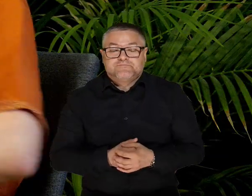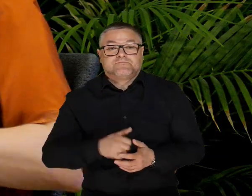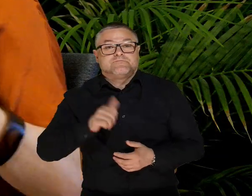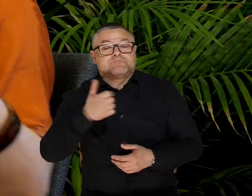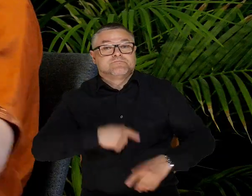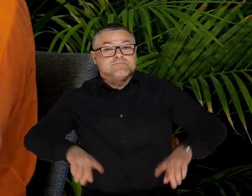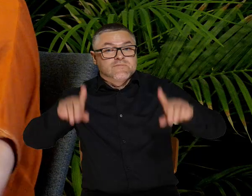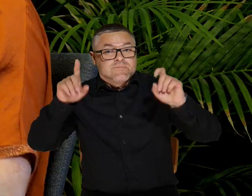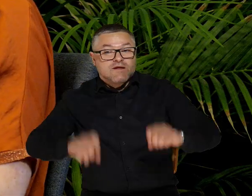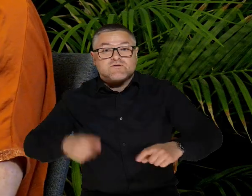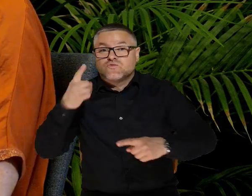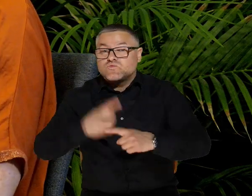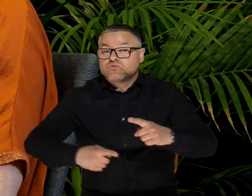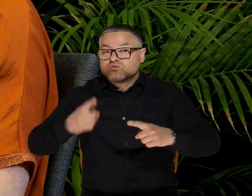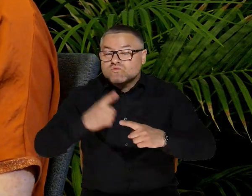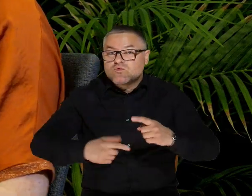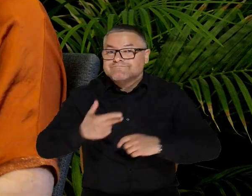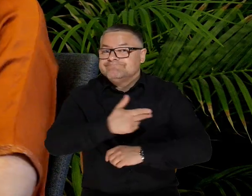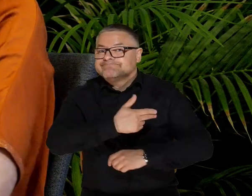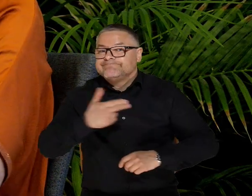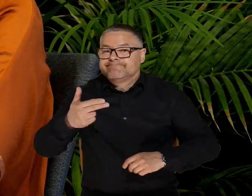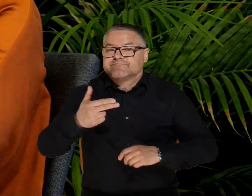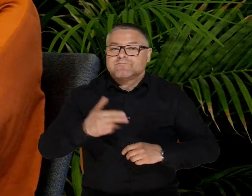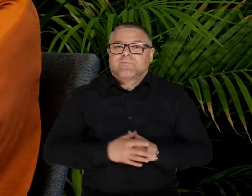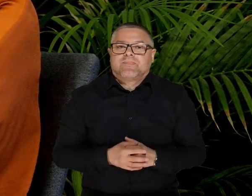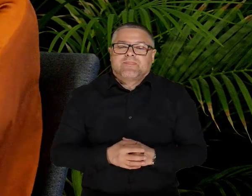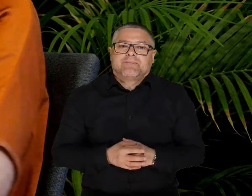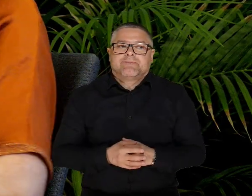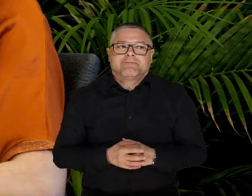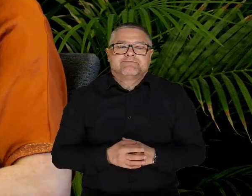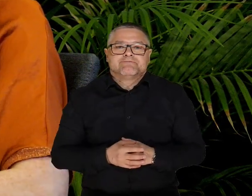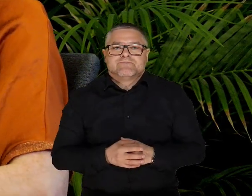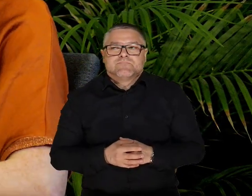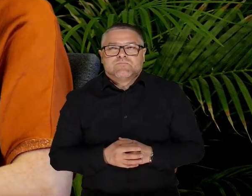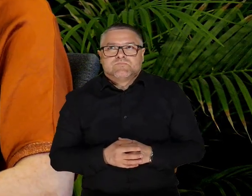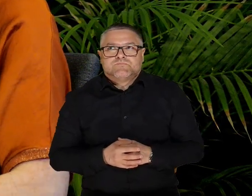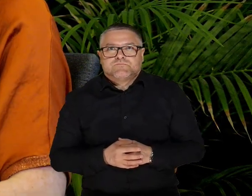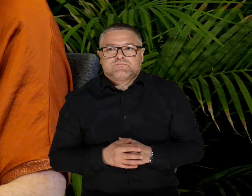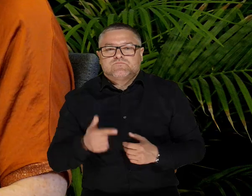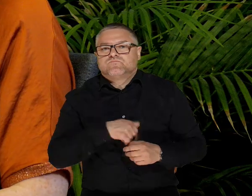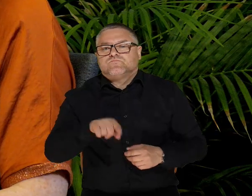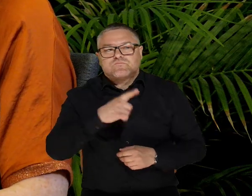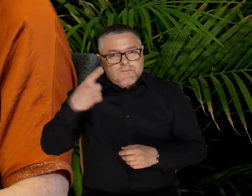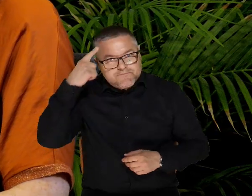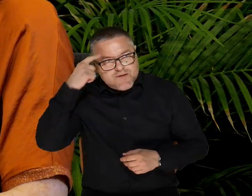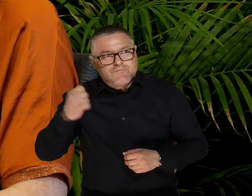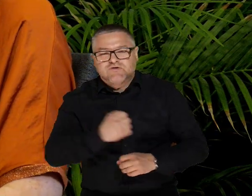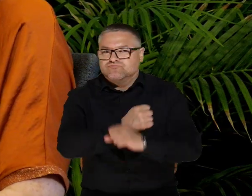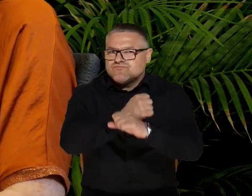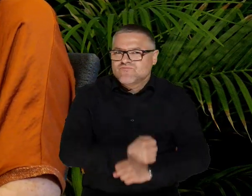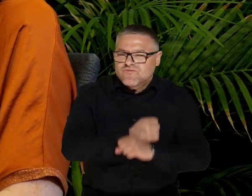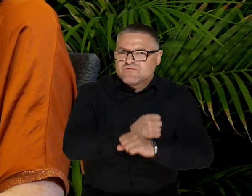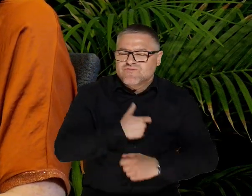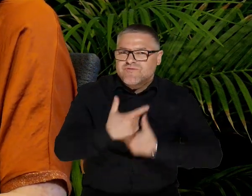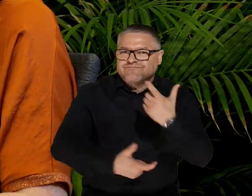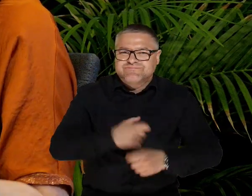Zaczęliśmy tutaj trochę tak odwoływać się do szerszego dyskursu, do tej pamięci Holokaustu, która tak